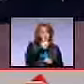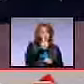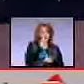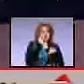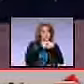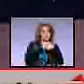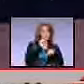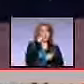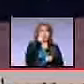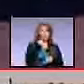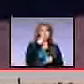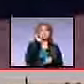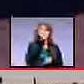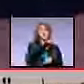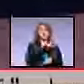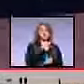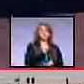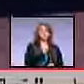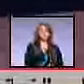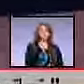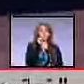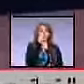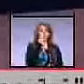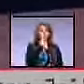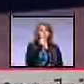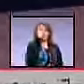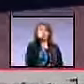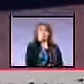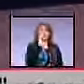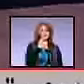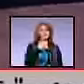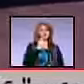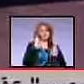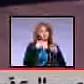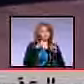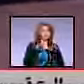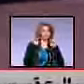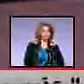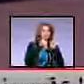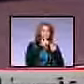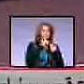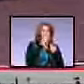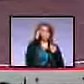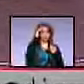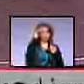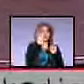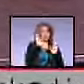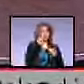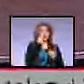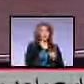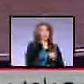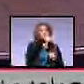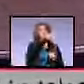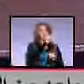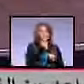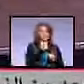انا مش طالع بره، فجلال بيقول اصل يا استاذ بتش ما خلاص هنتمرمط انا وانت وهنخرج في الاخر، شكرينا يا استاذ، السلام عليكم.